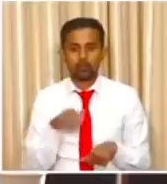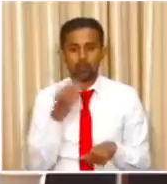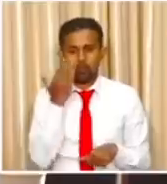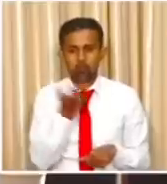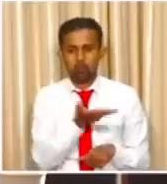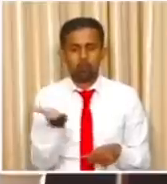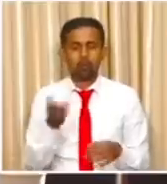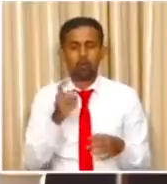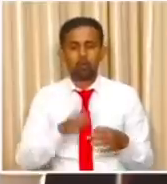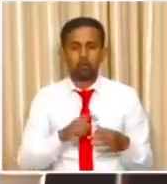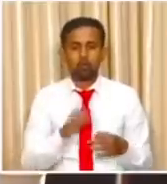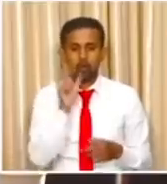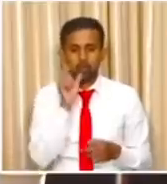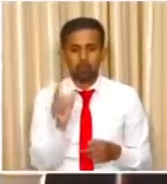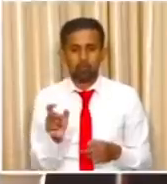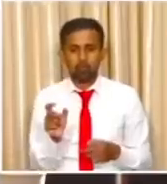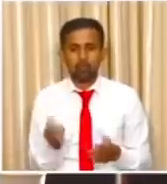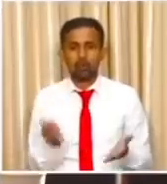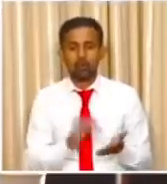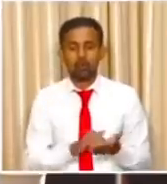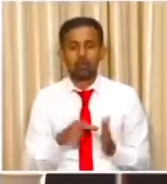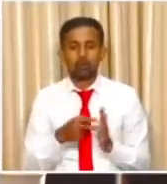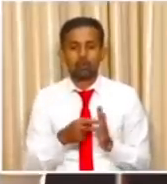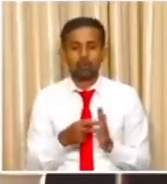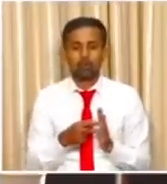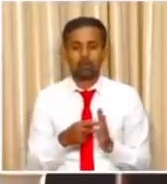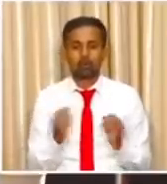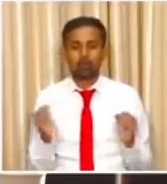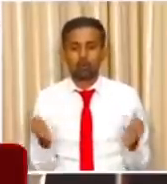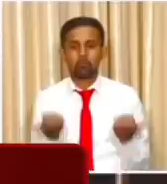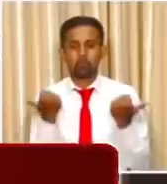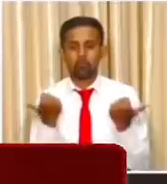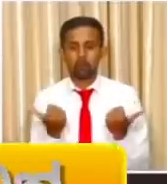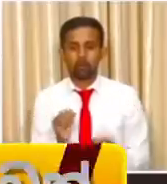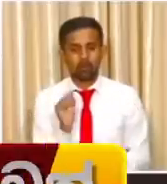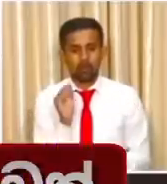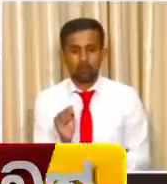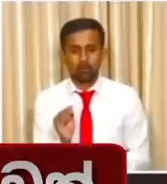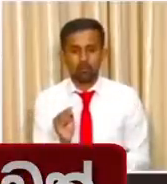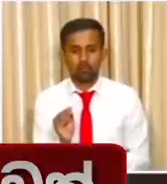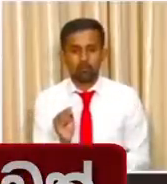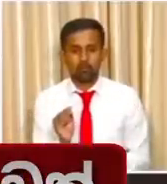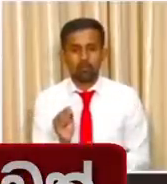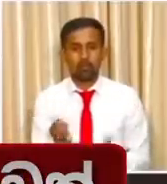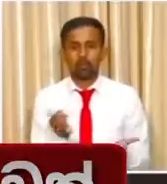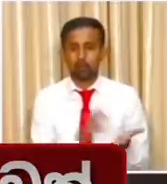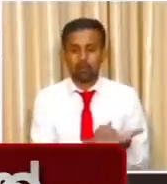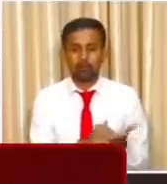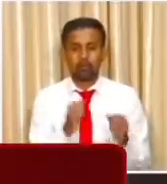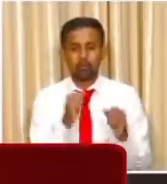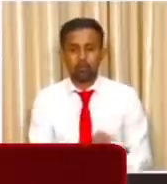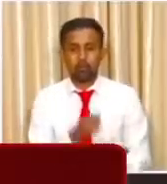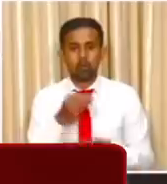තිබෙන ප්‍රශ්න බලපුවාම නැවත ආර්ථික යම් ප්‍රකෘතිමය තත්වයක් ආවත් නැවත